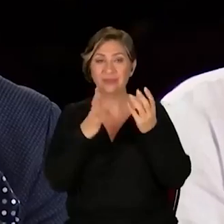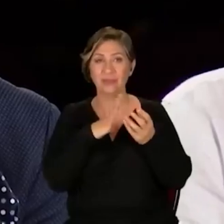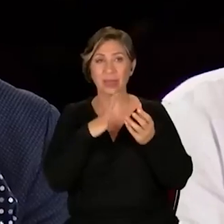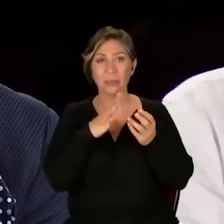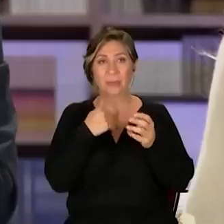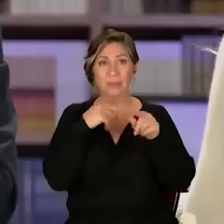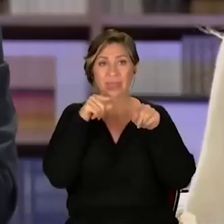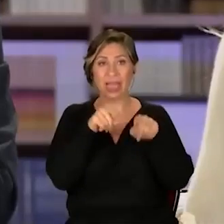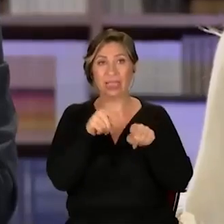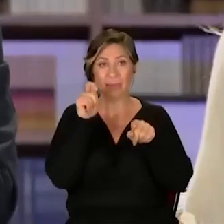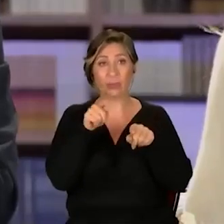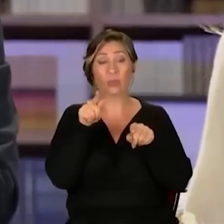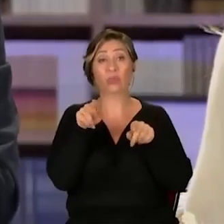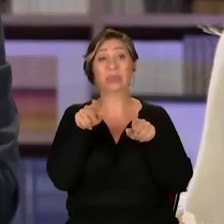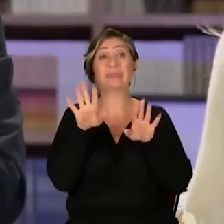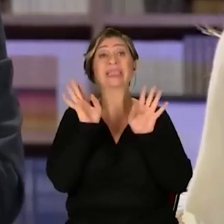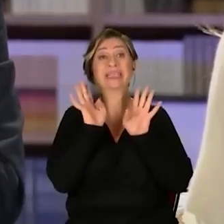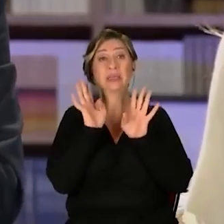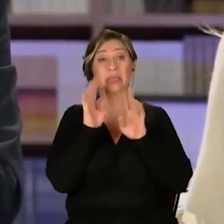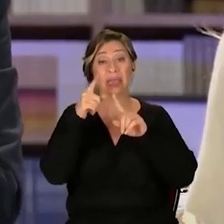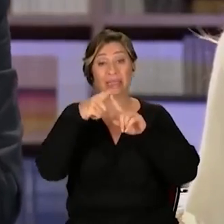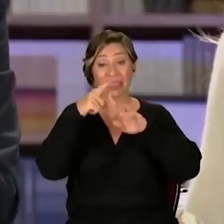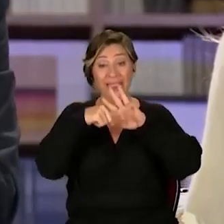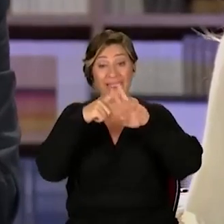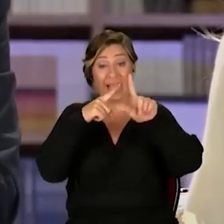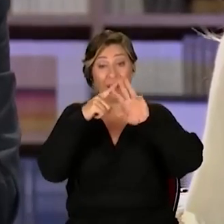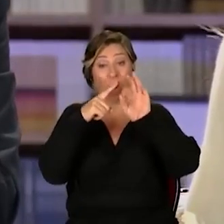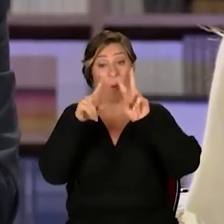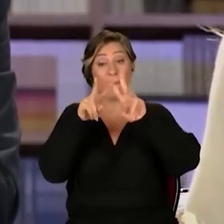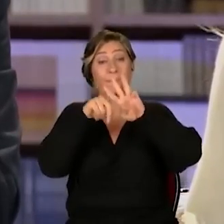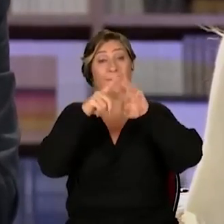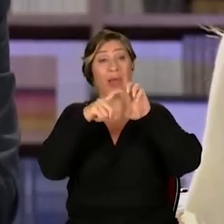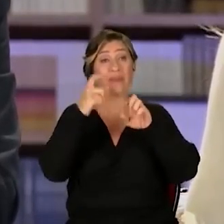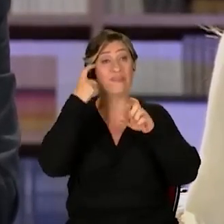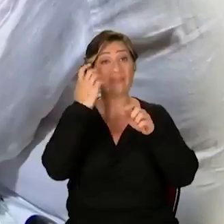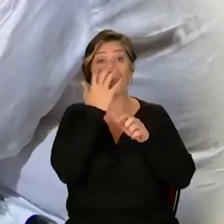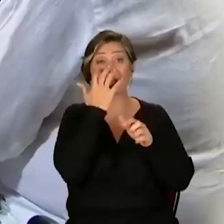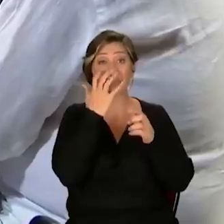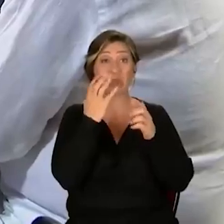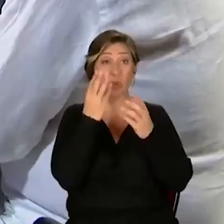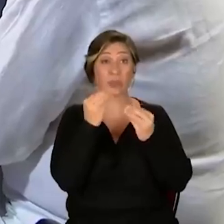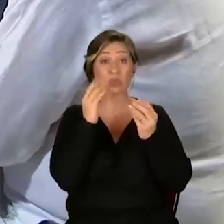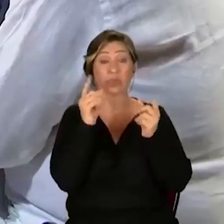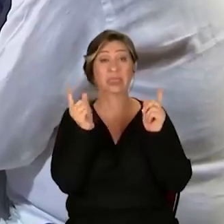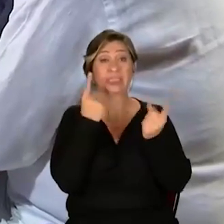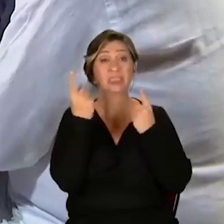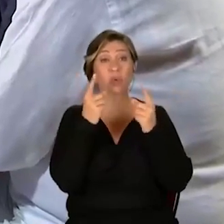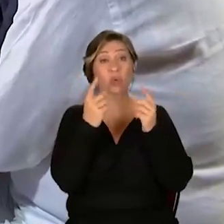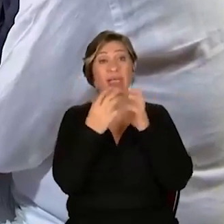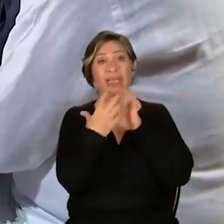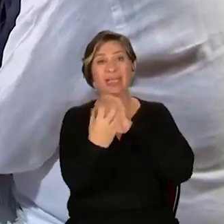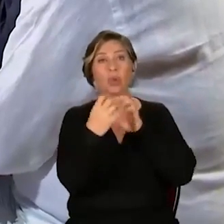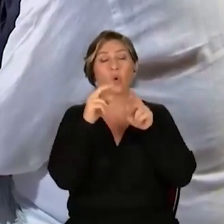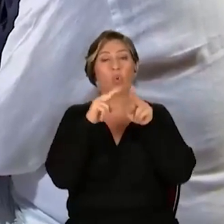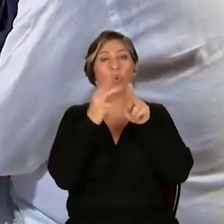var. Benim takip ettiğim böyle değildi açıkçası. Hayır, telomer çünkü şey telomer olarak, felsefik olarak da ilginç bir konu. İşte o yansıması aynı bu